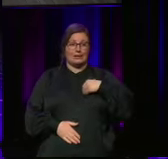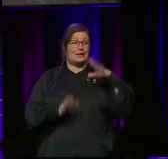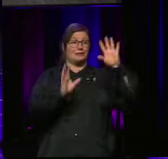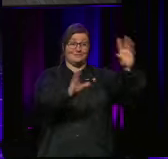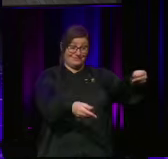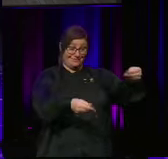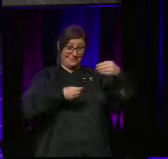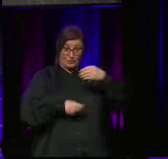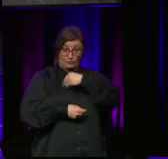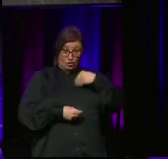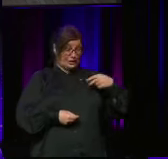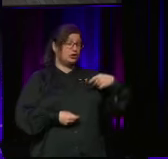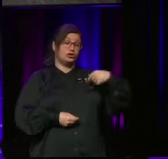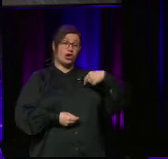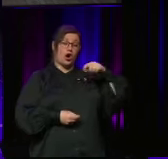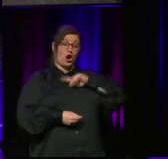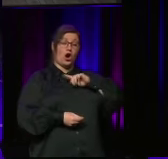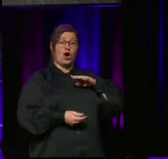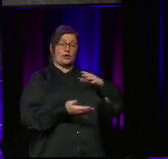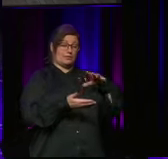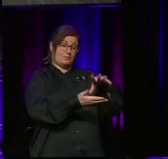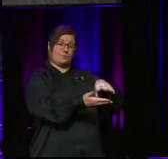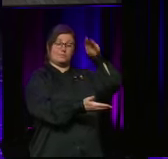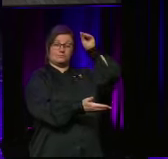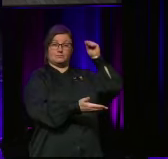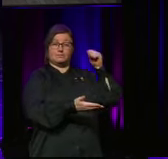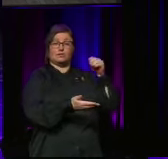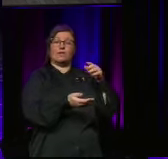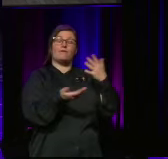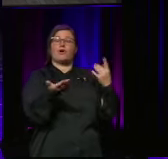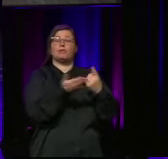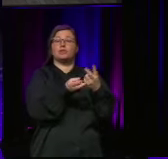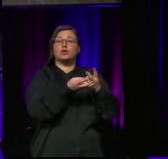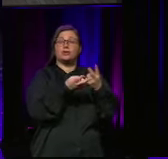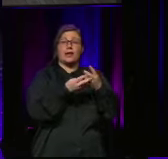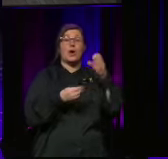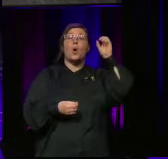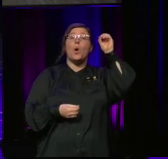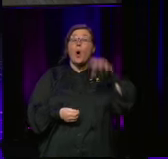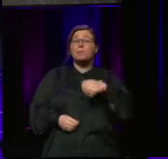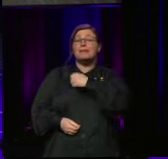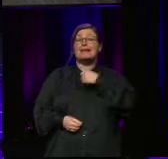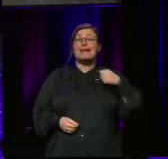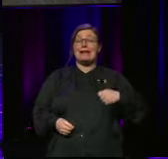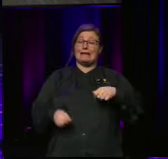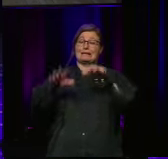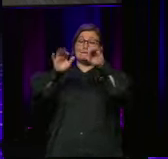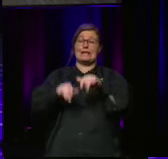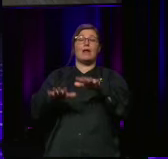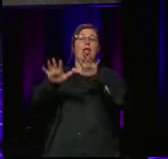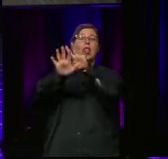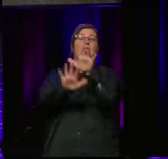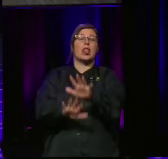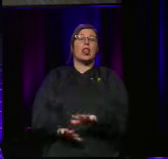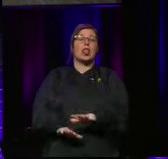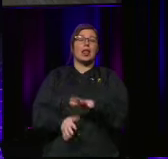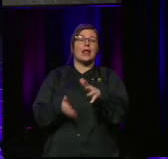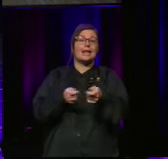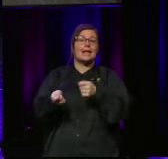regleringsbreven. Och med väldigt vagt skrivna regleringsbrev så är det ju upp till ytterst myndighetschefen att uttolka